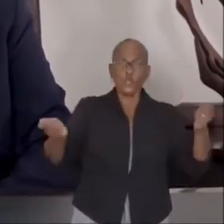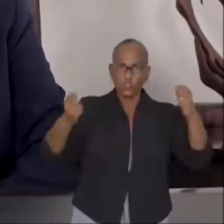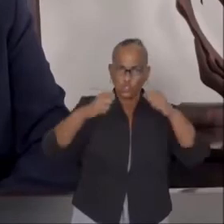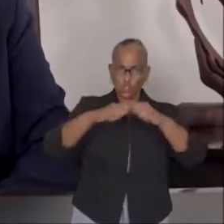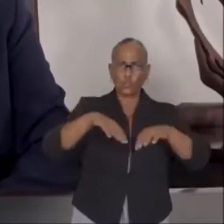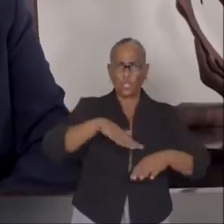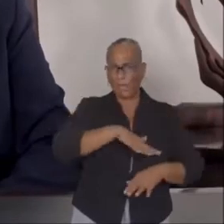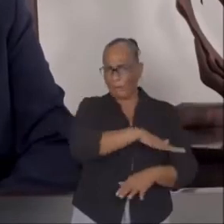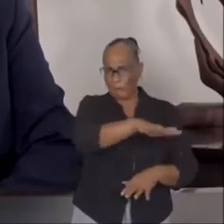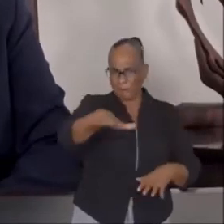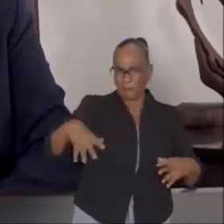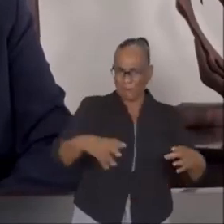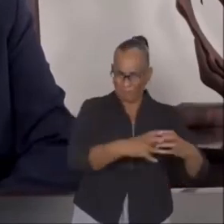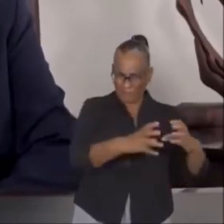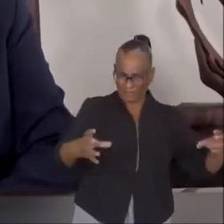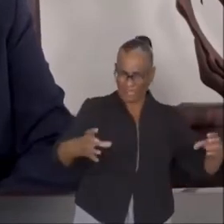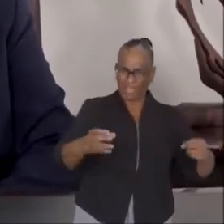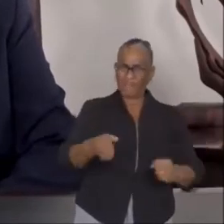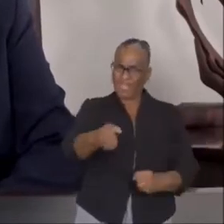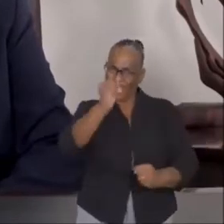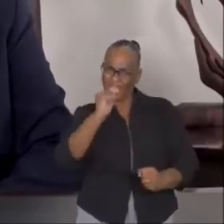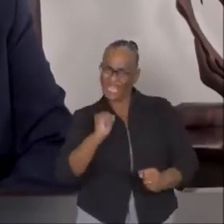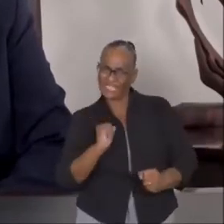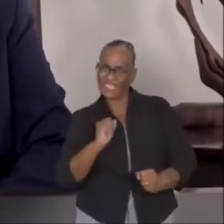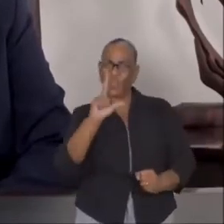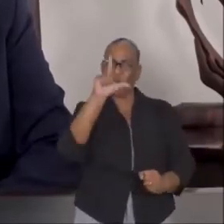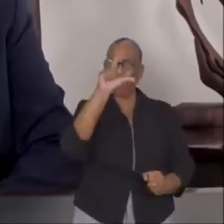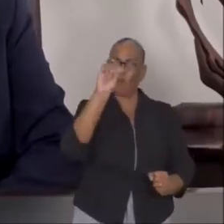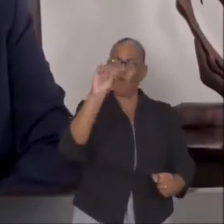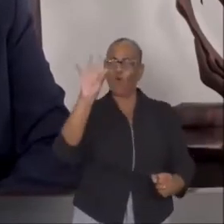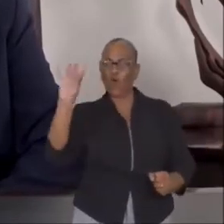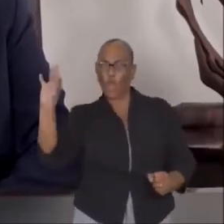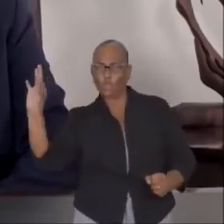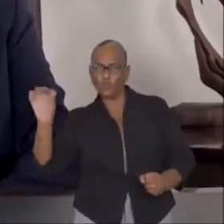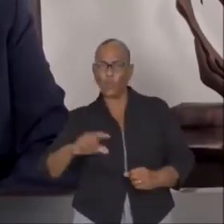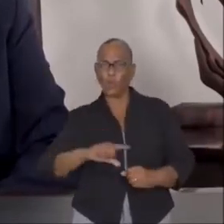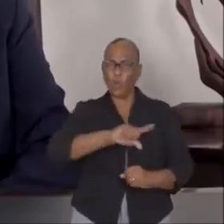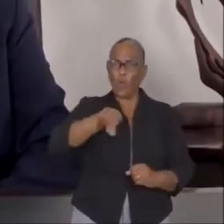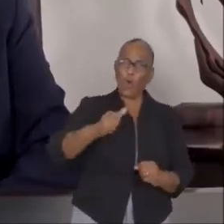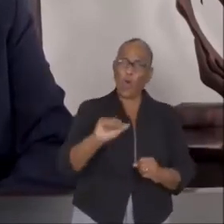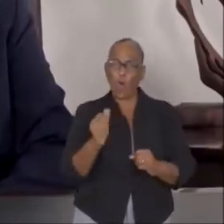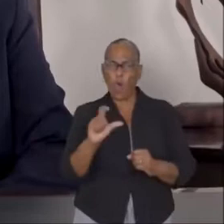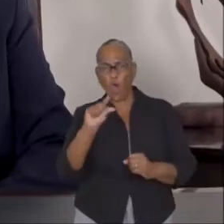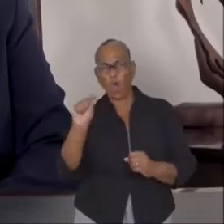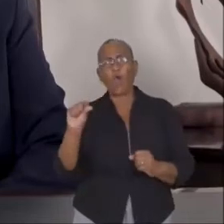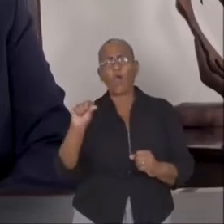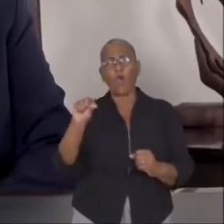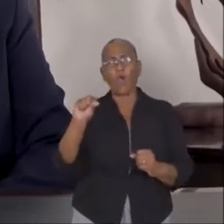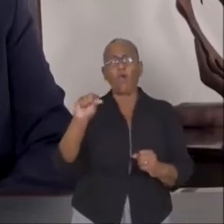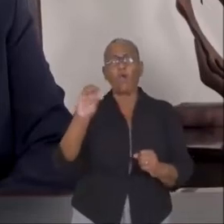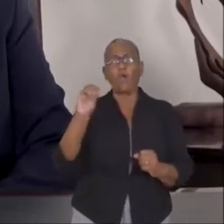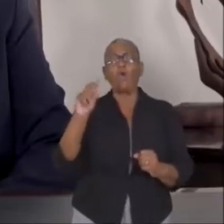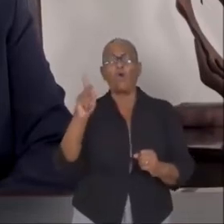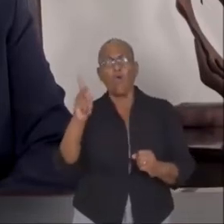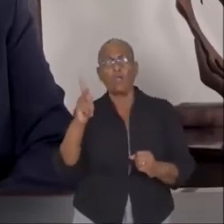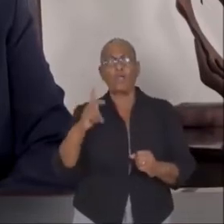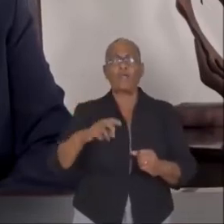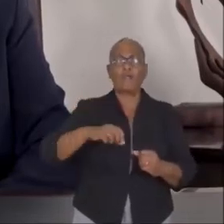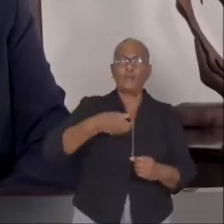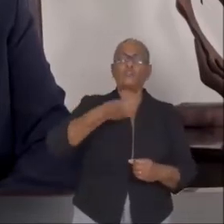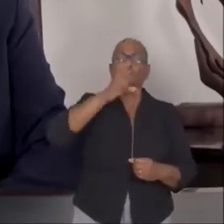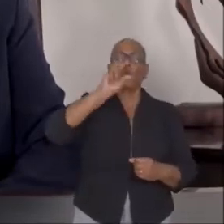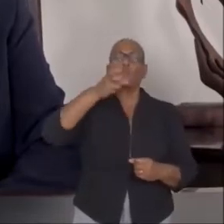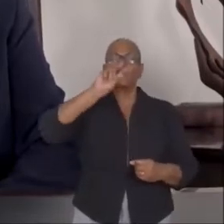Alle besloten faciliteiten, zoals casinos, gok- en vermakelijkheidsgelegenheden, bars,